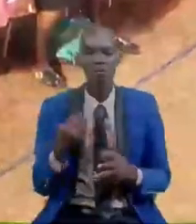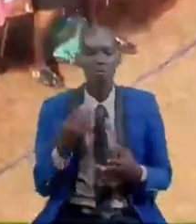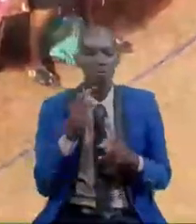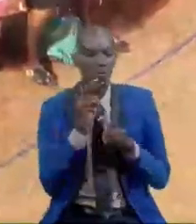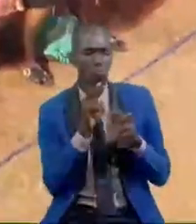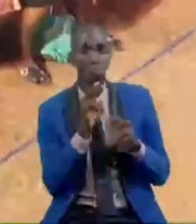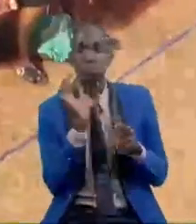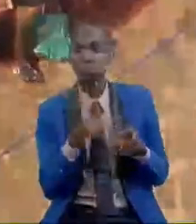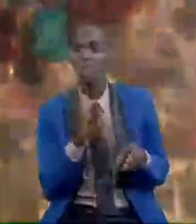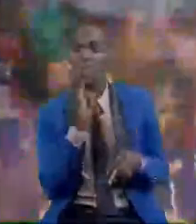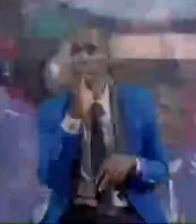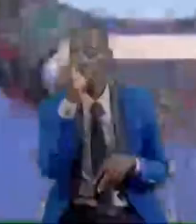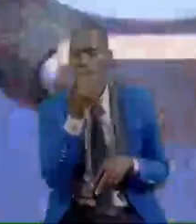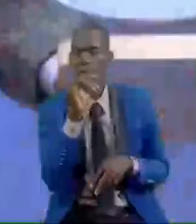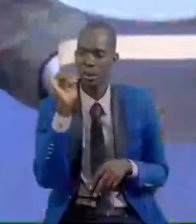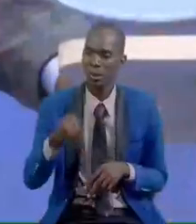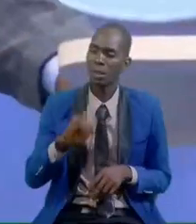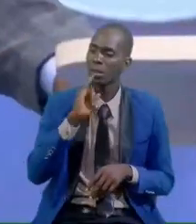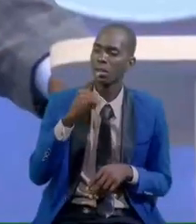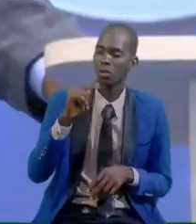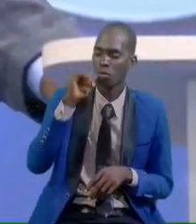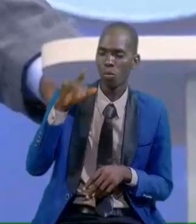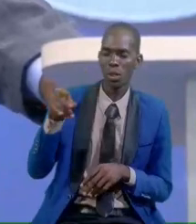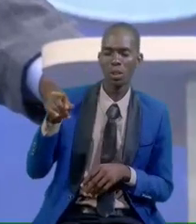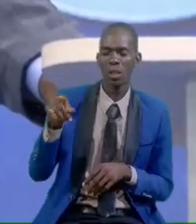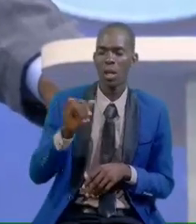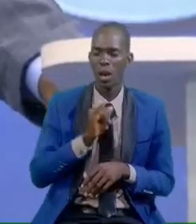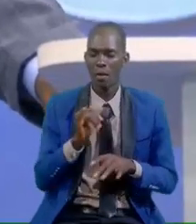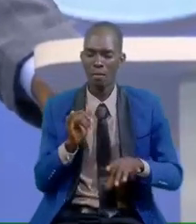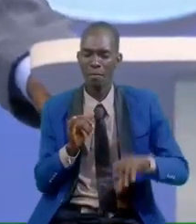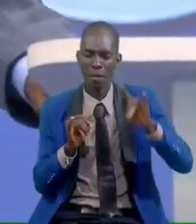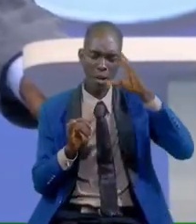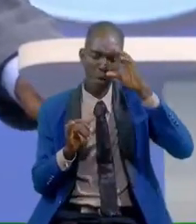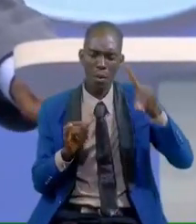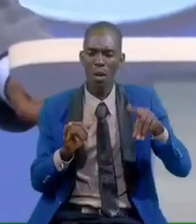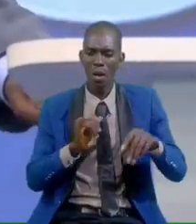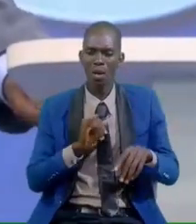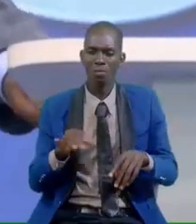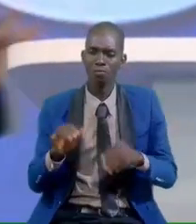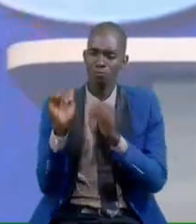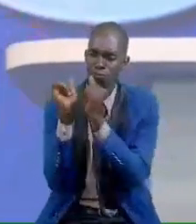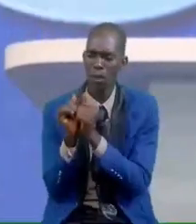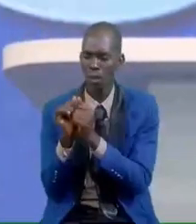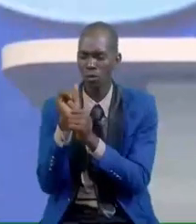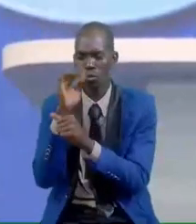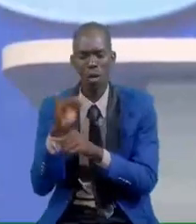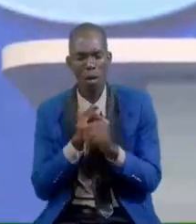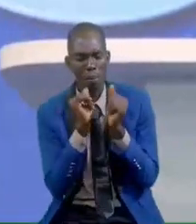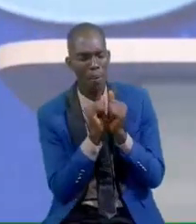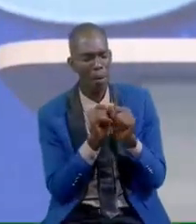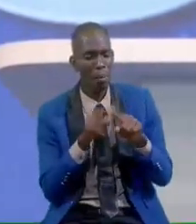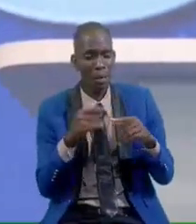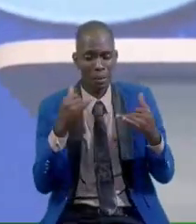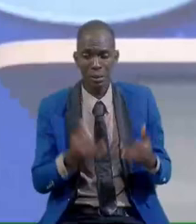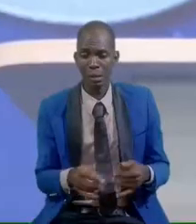va dire, ça c'est l'homme, ça c'est la femme, hein, que j'ai liée. Hein. Je l'ai liée, mais elle est libre. Et ils vont